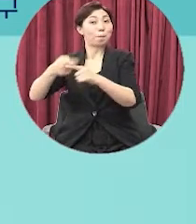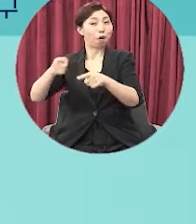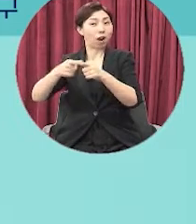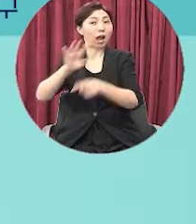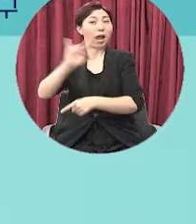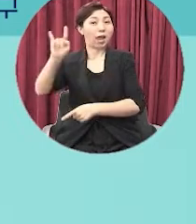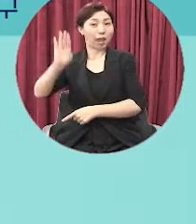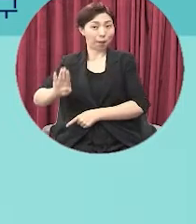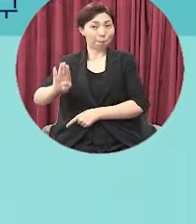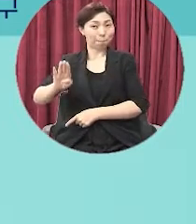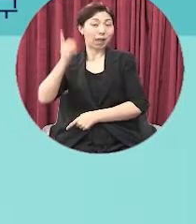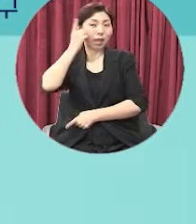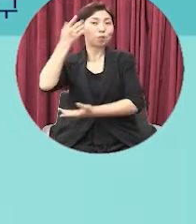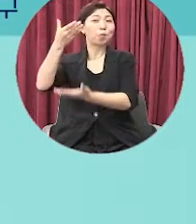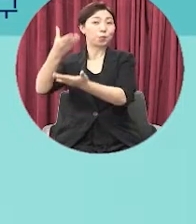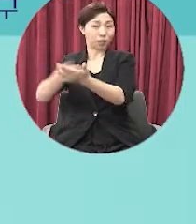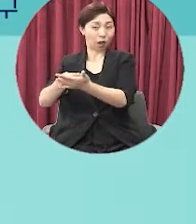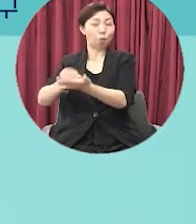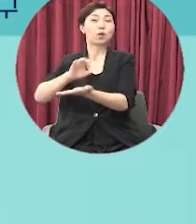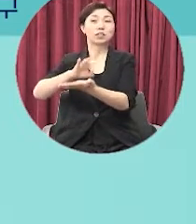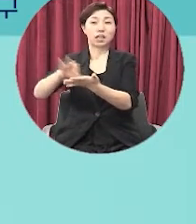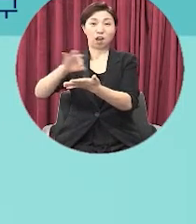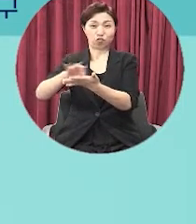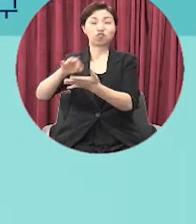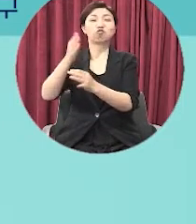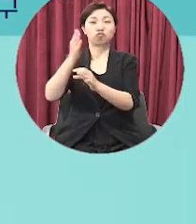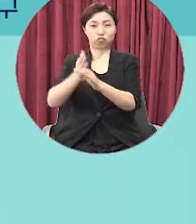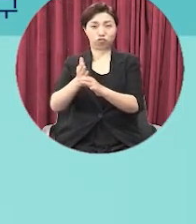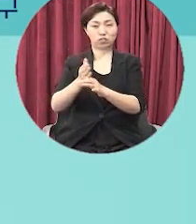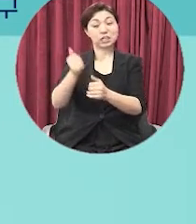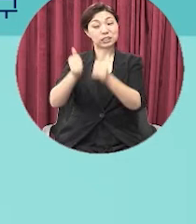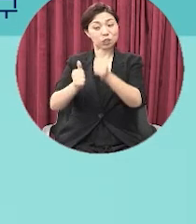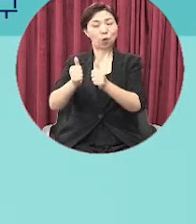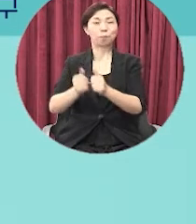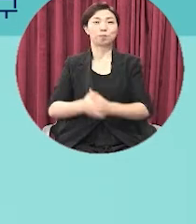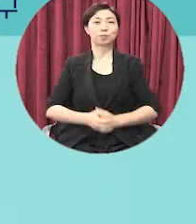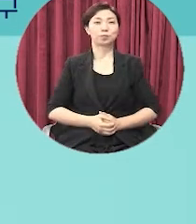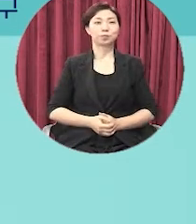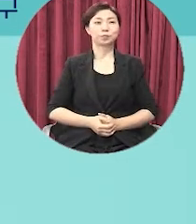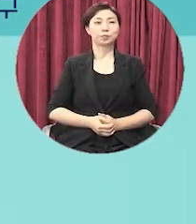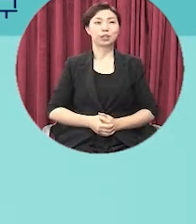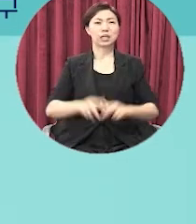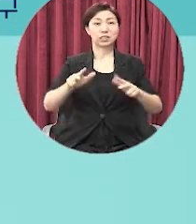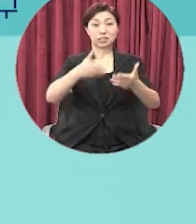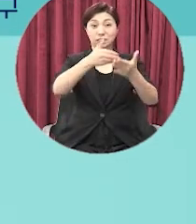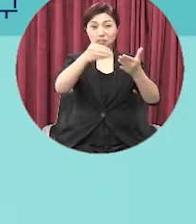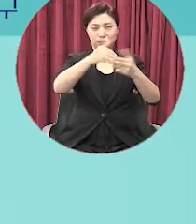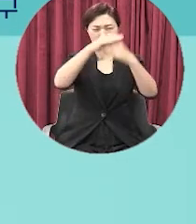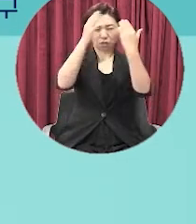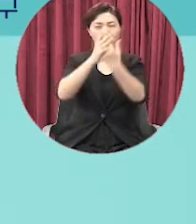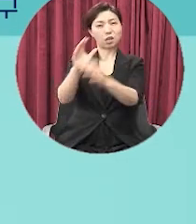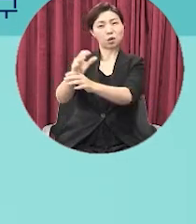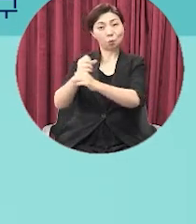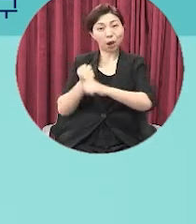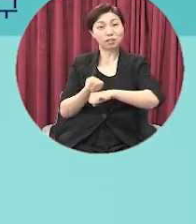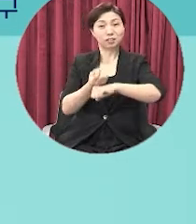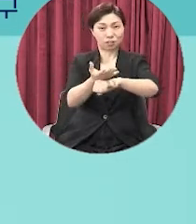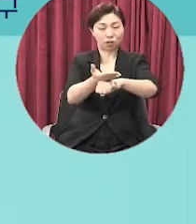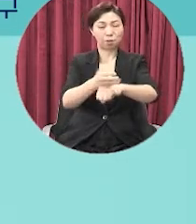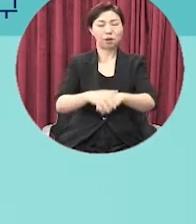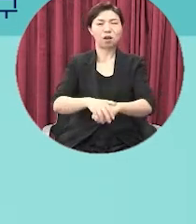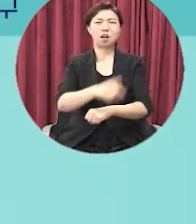만들어서 이제 사용성 평가를 시작하고 했습니다 거의 그림 전체를 약하면서 굉장히 큰 그림이